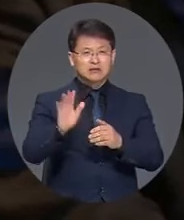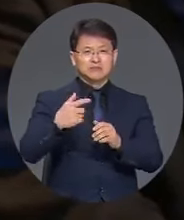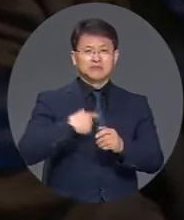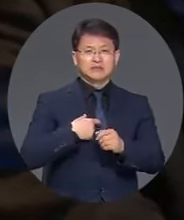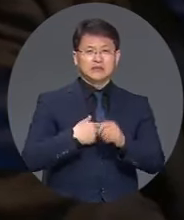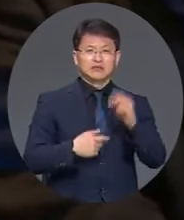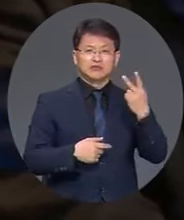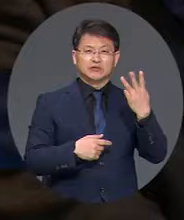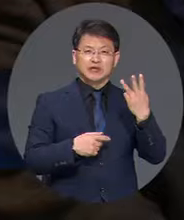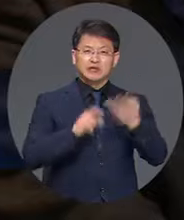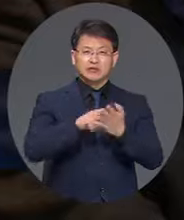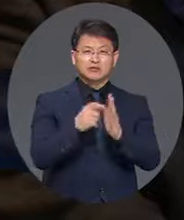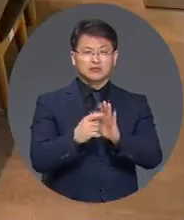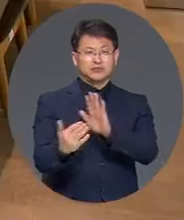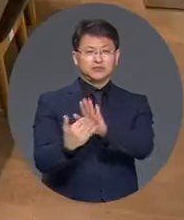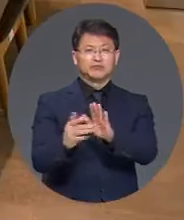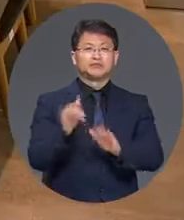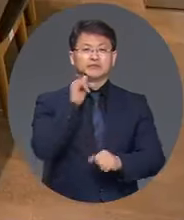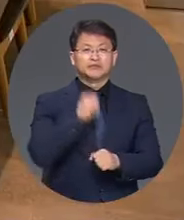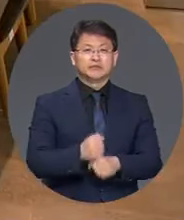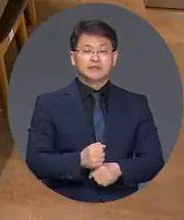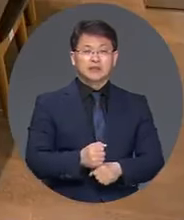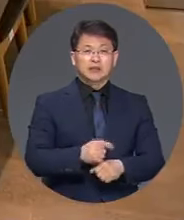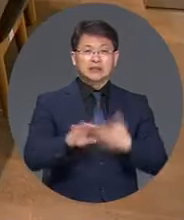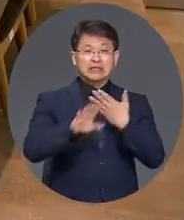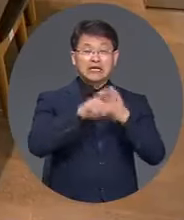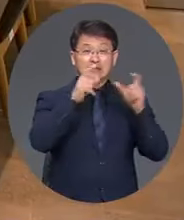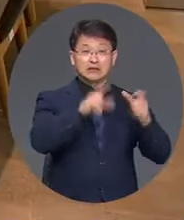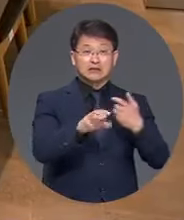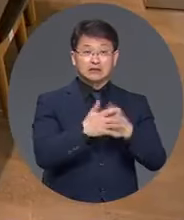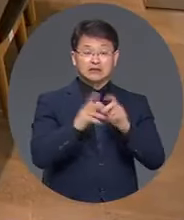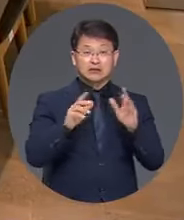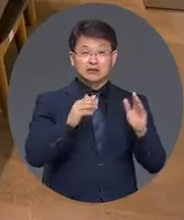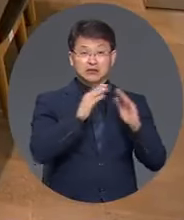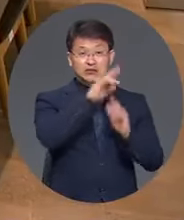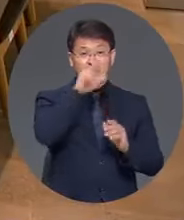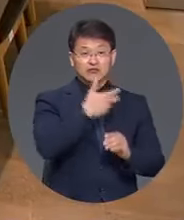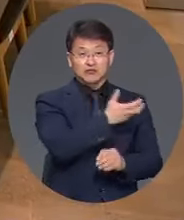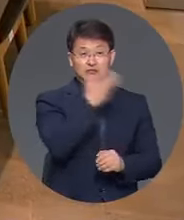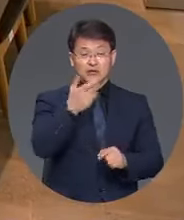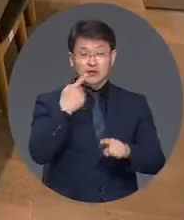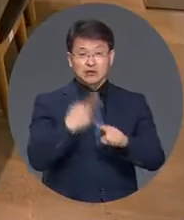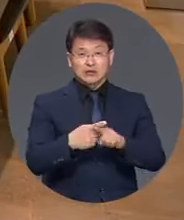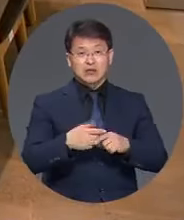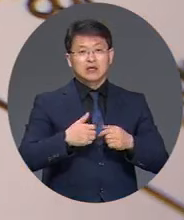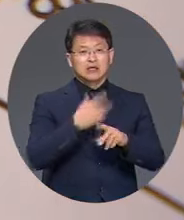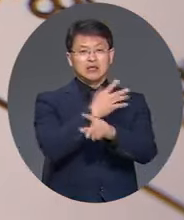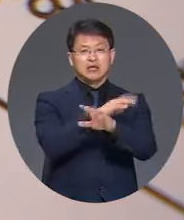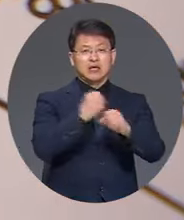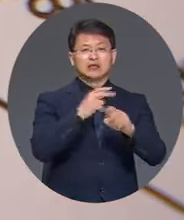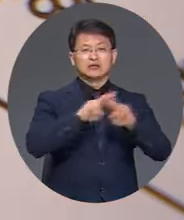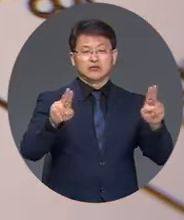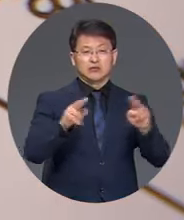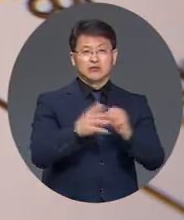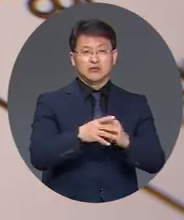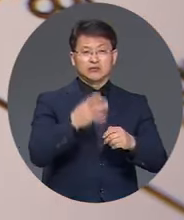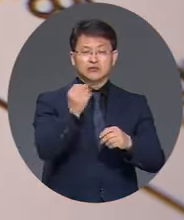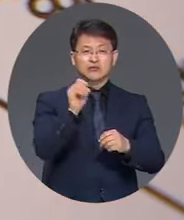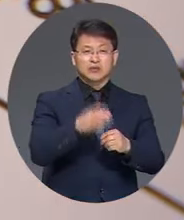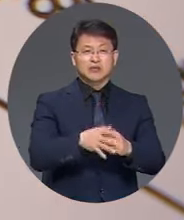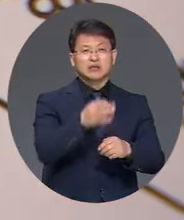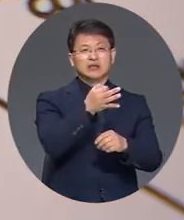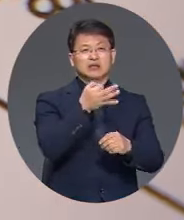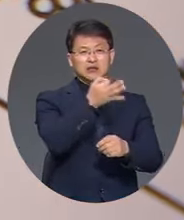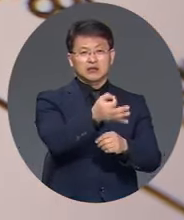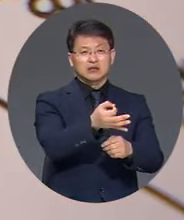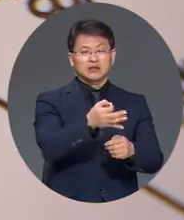게 한 두세 개 정도? 타 지역에서 거주지를 진주로 옮기려다 파기해 계약금 수십만 원을